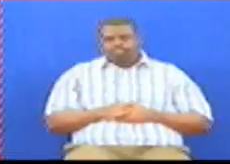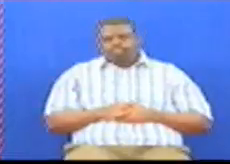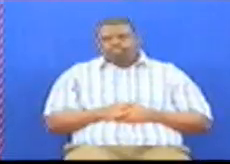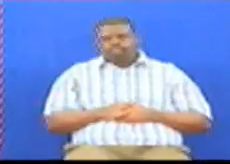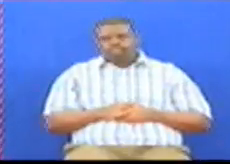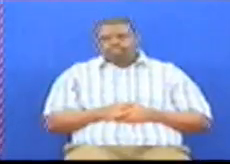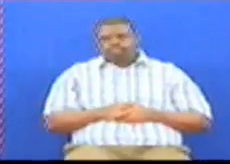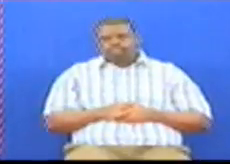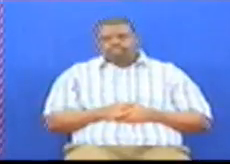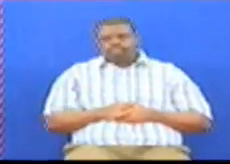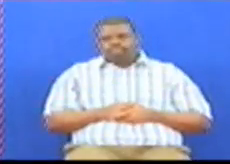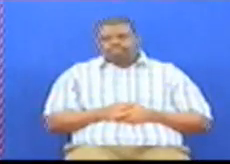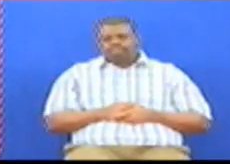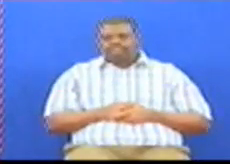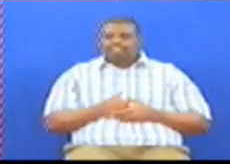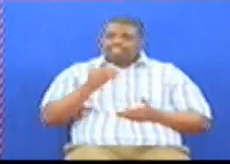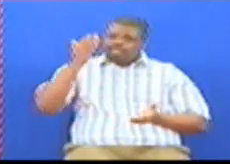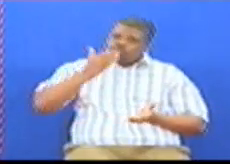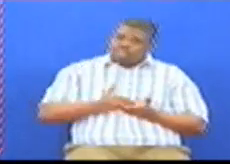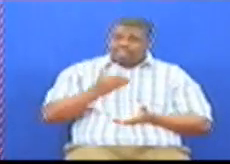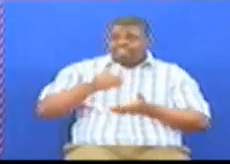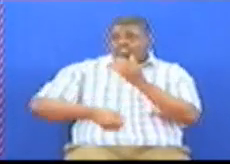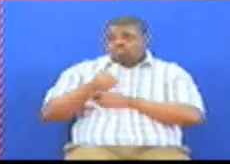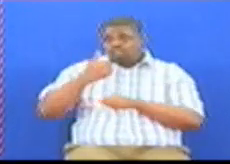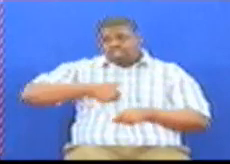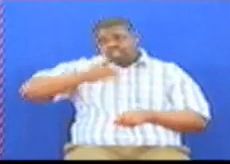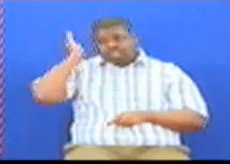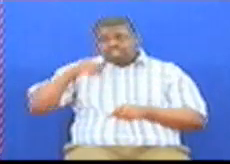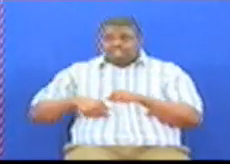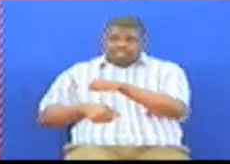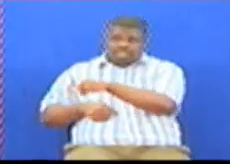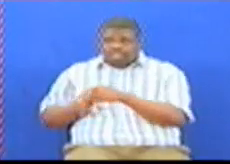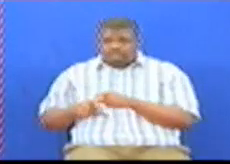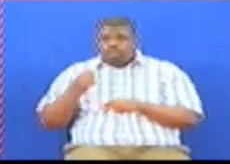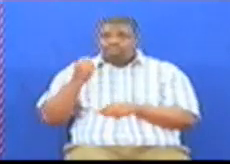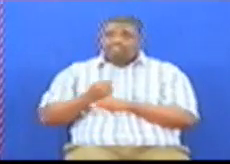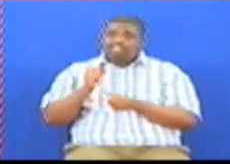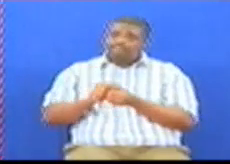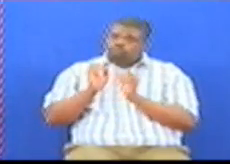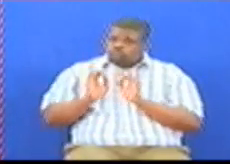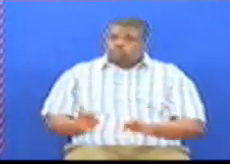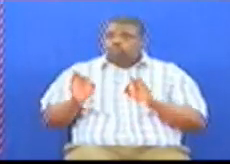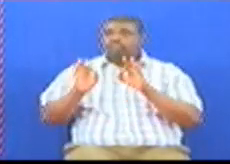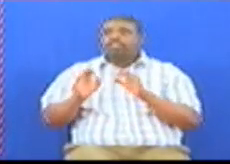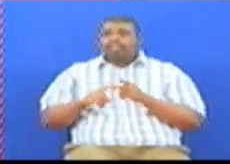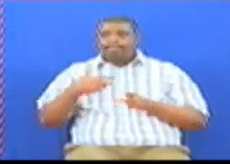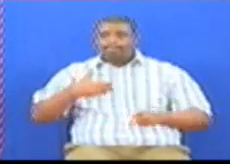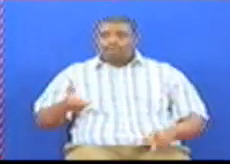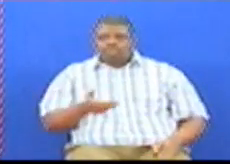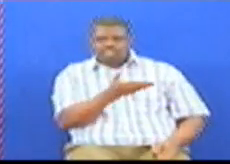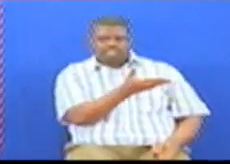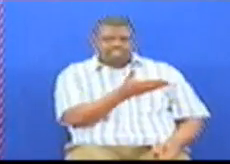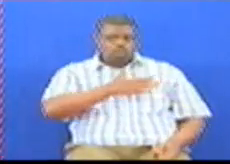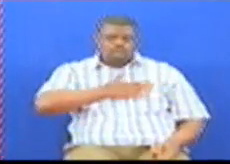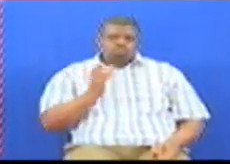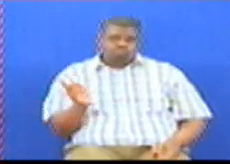na kwa kweli viongozi wa serikali wamenifanyia jambo jema. Mawaziri nane wametembelea kwenye